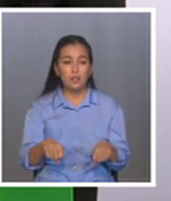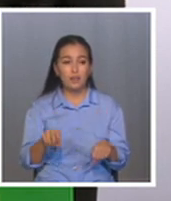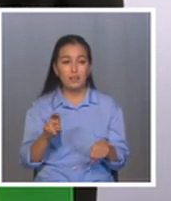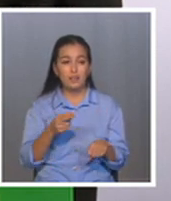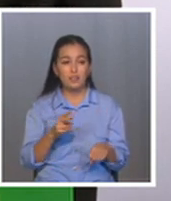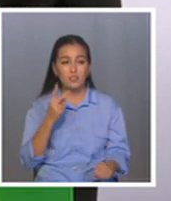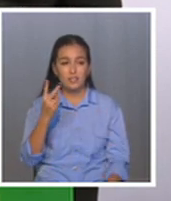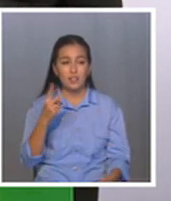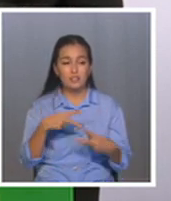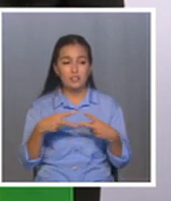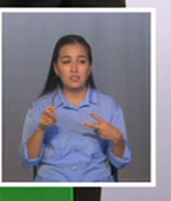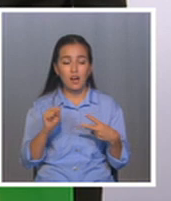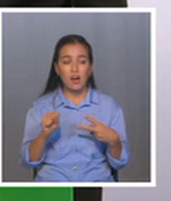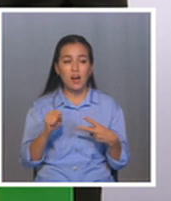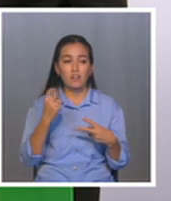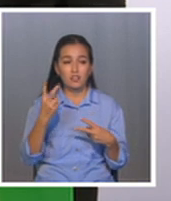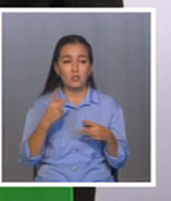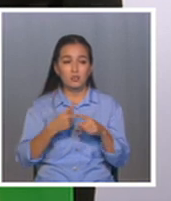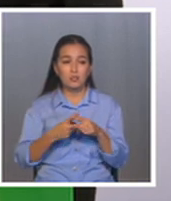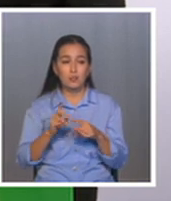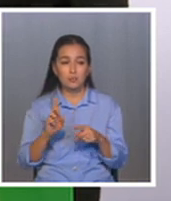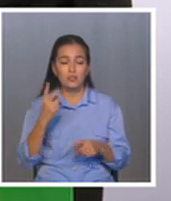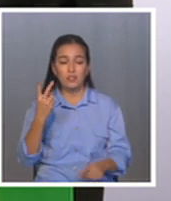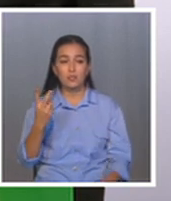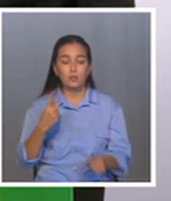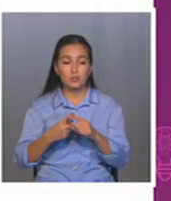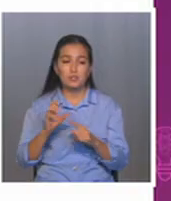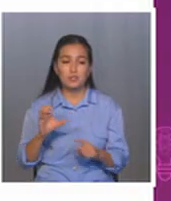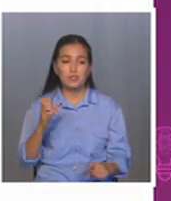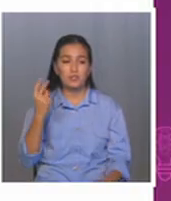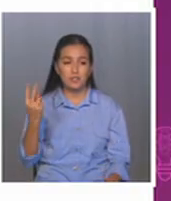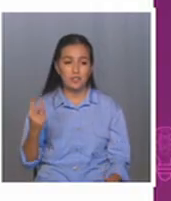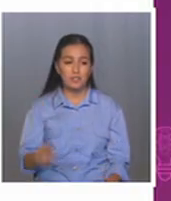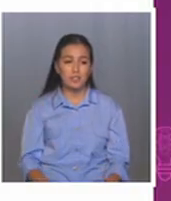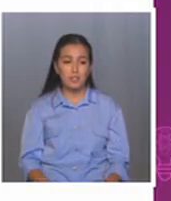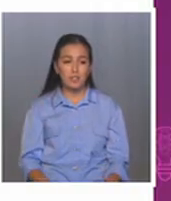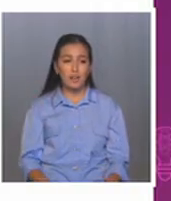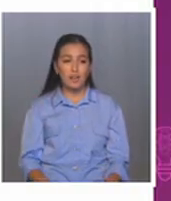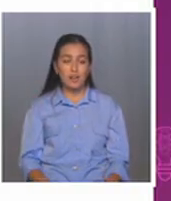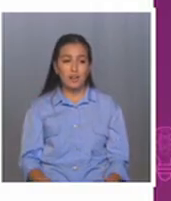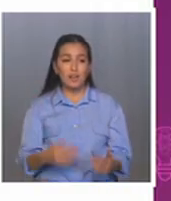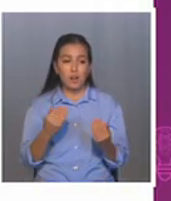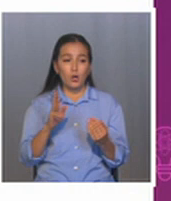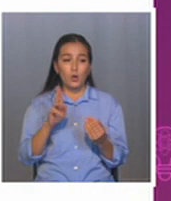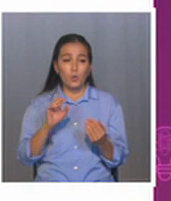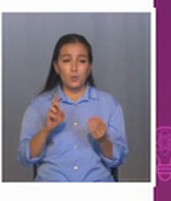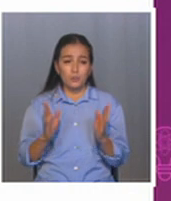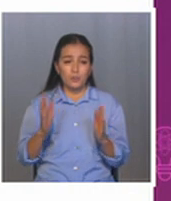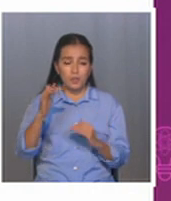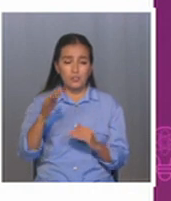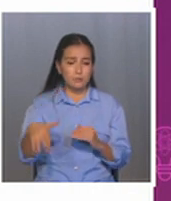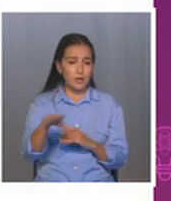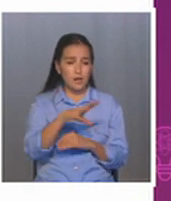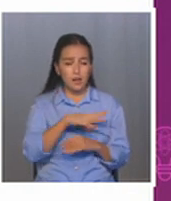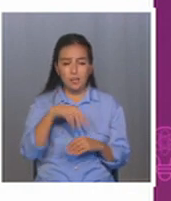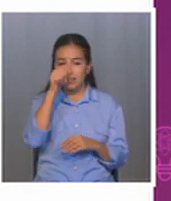квадрат тең A квадрат қосылған B квадрат қосылған C квадрат. Енді куб дегеніміз барлық қырлары тең тік